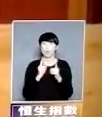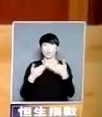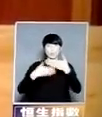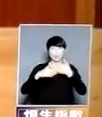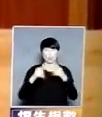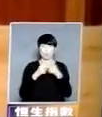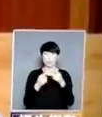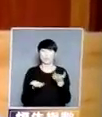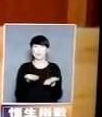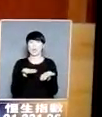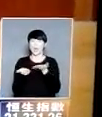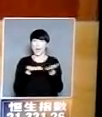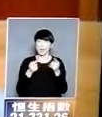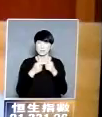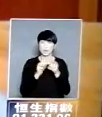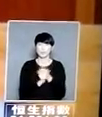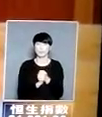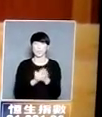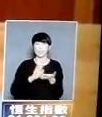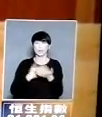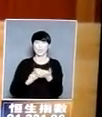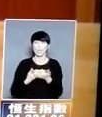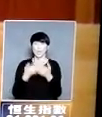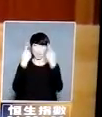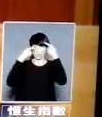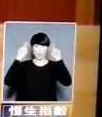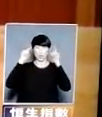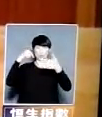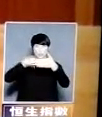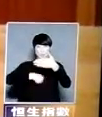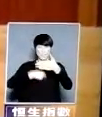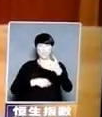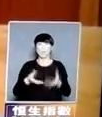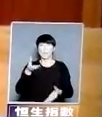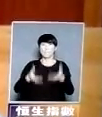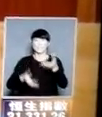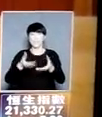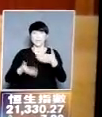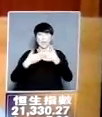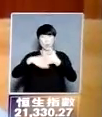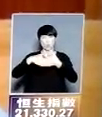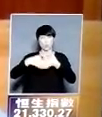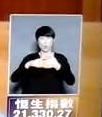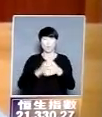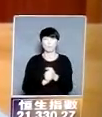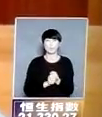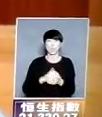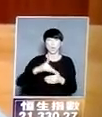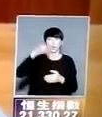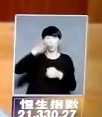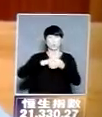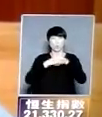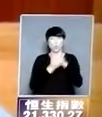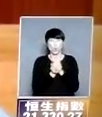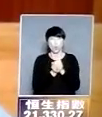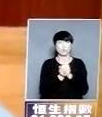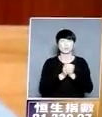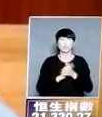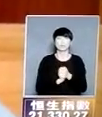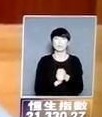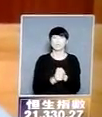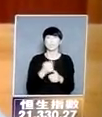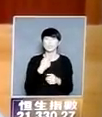户。但是在我们的大学里面，相比于外边的高度国际化，亦都有高度国际化需要